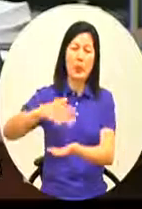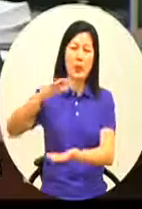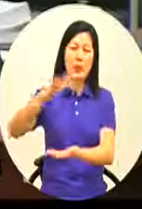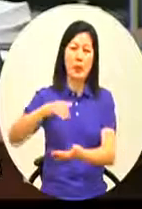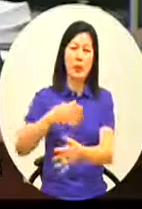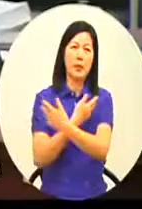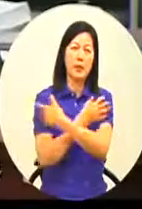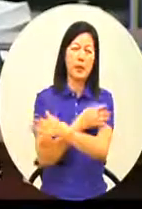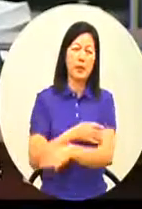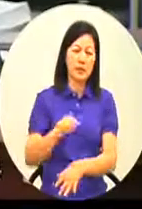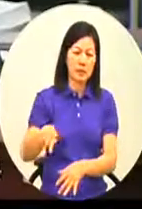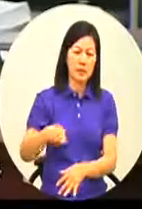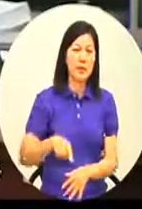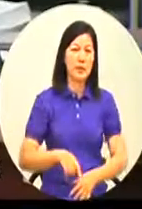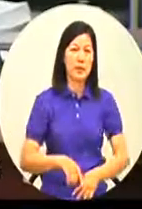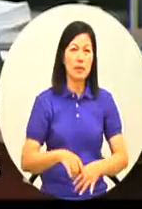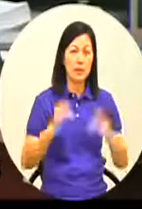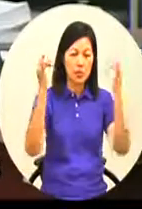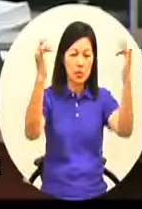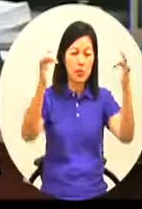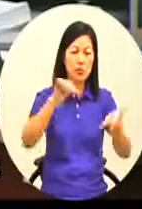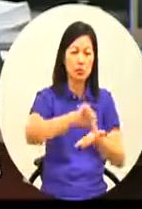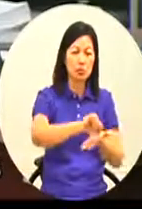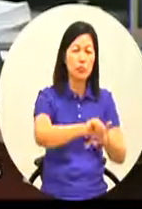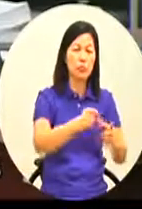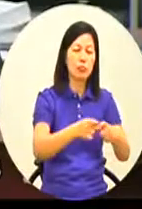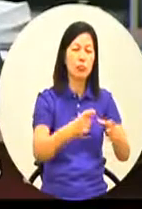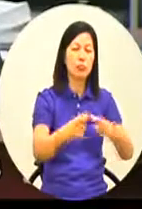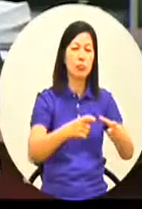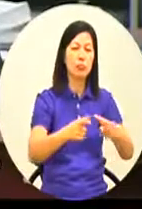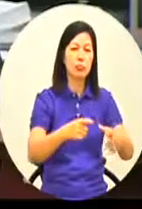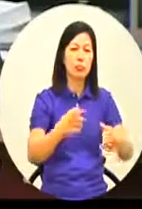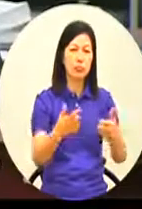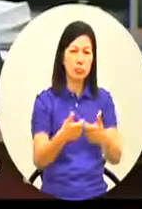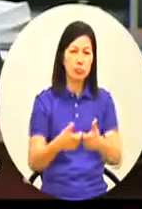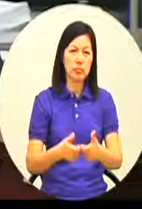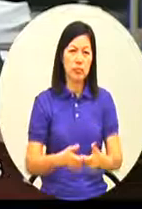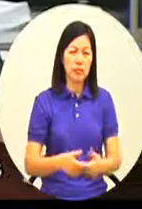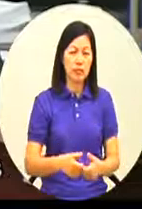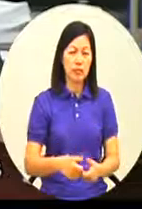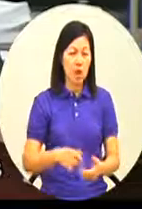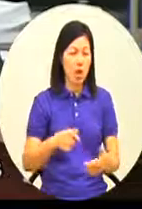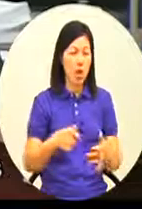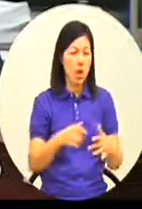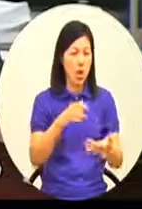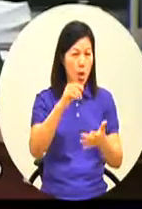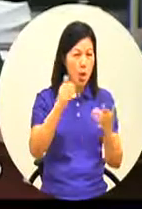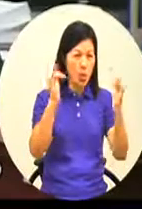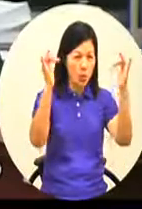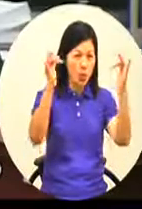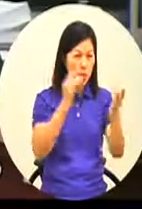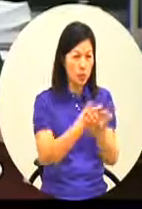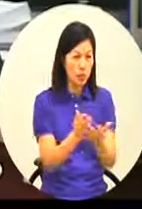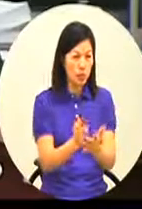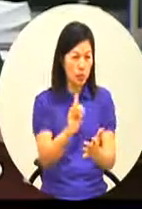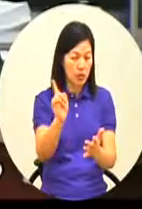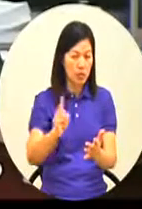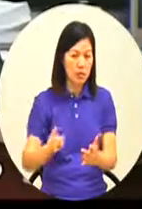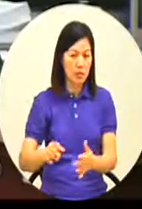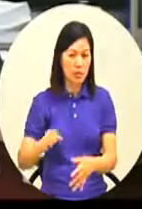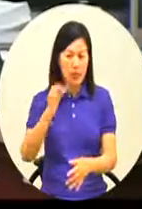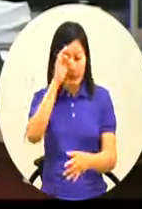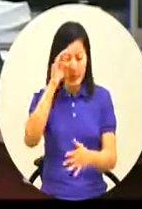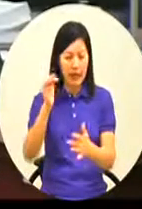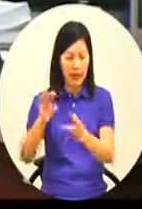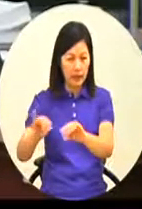种物件，应该即种树花就爱栽在即种场所个啦。即爱看它的树种，啊看它的地方安来种。安尼我第一